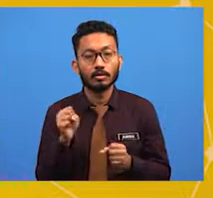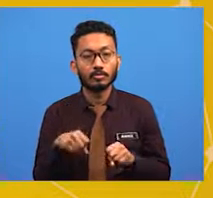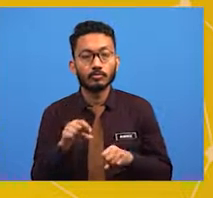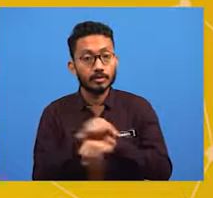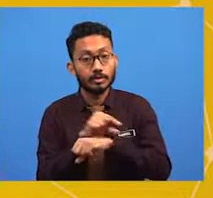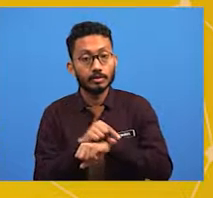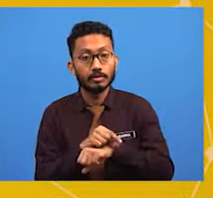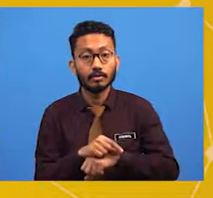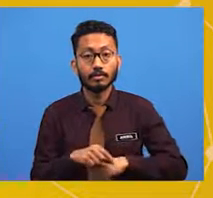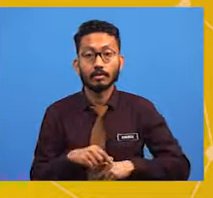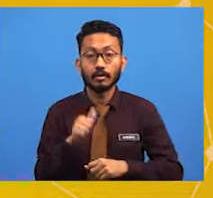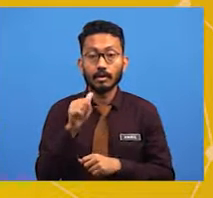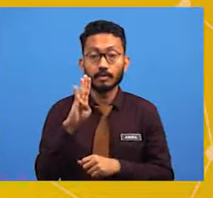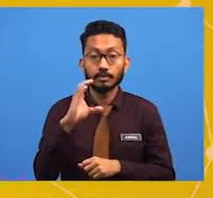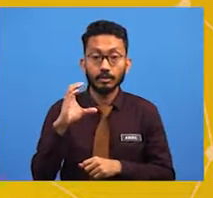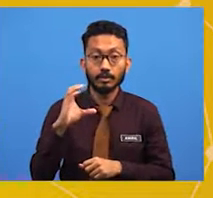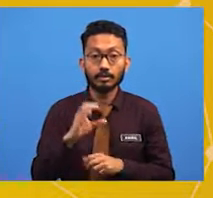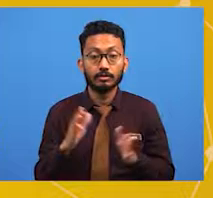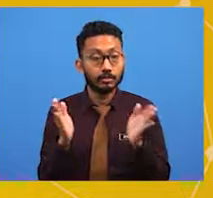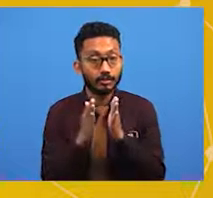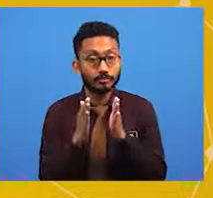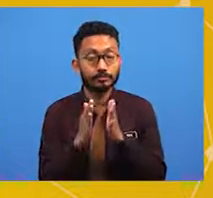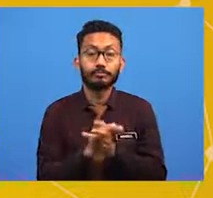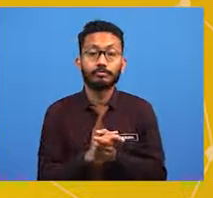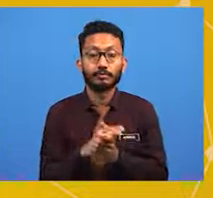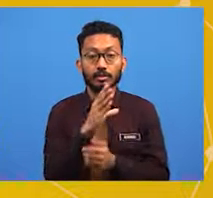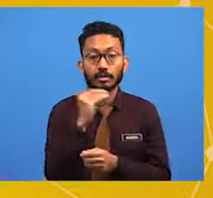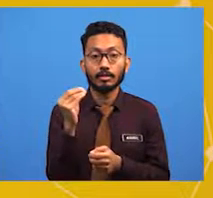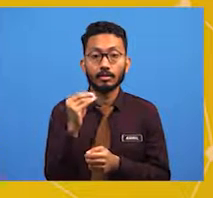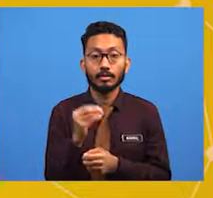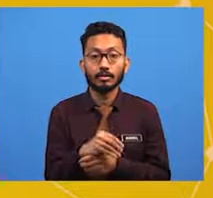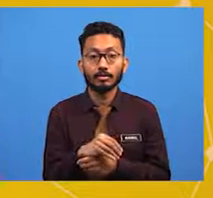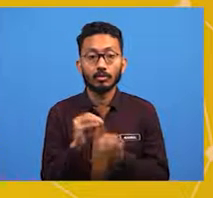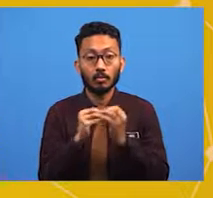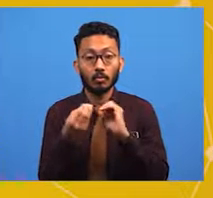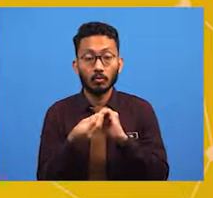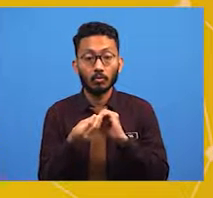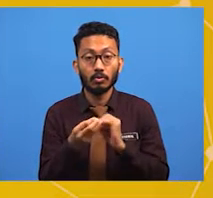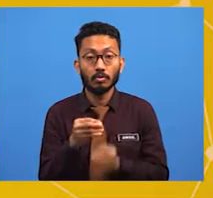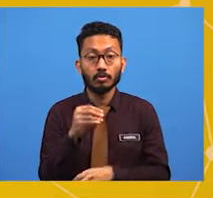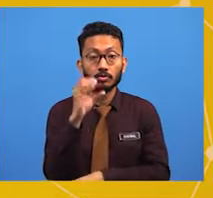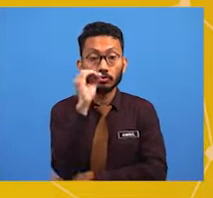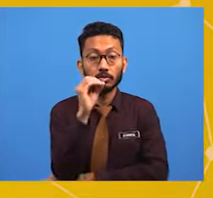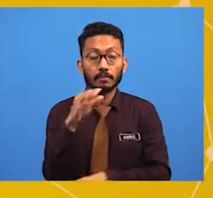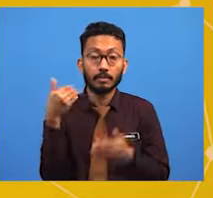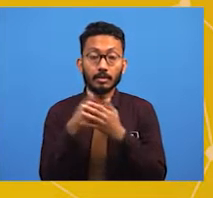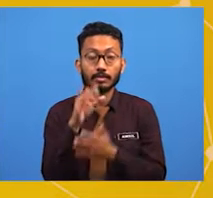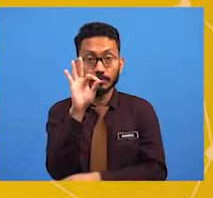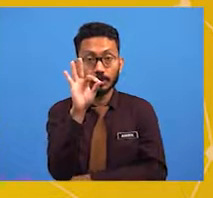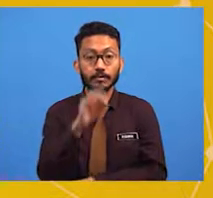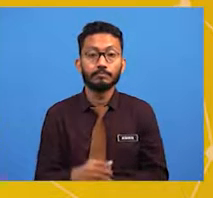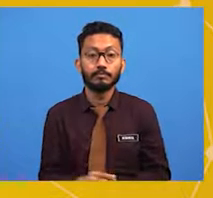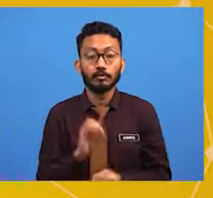besar aksara A hingga Z dan digit sifar hingga 9. Kedua,